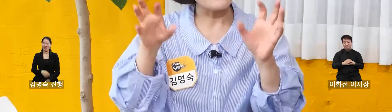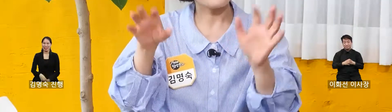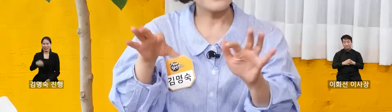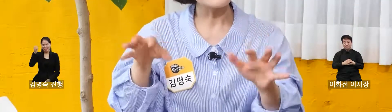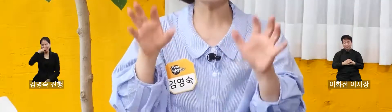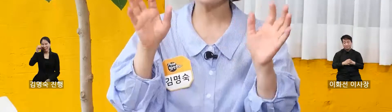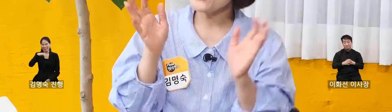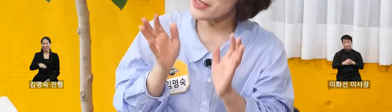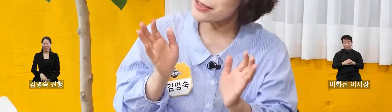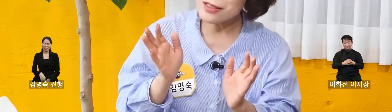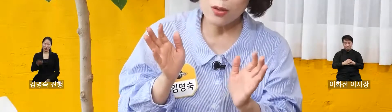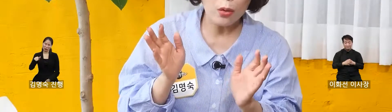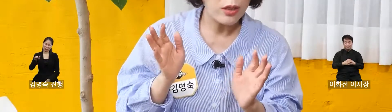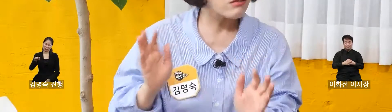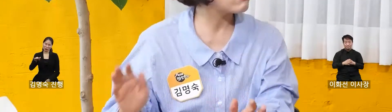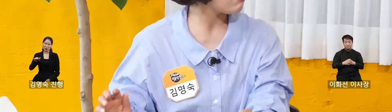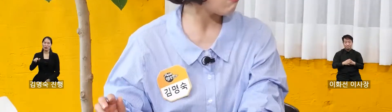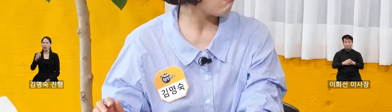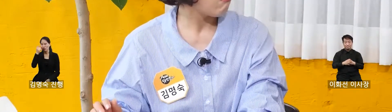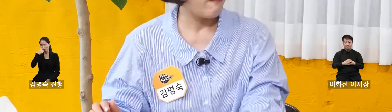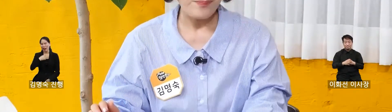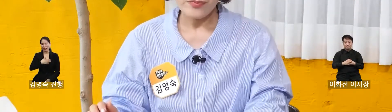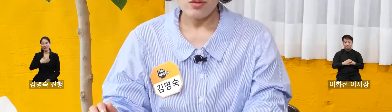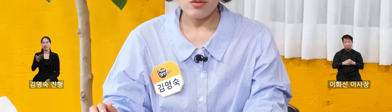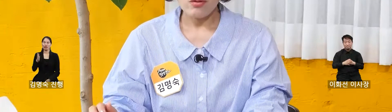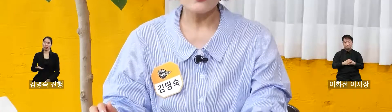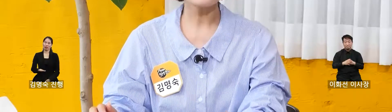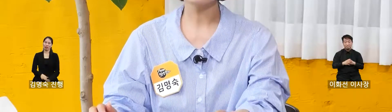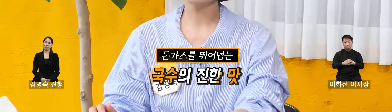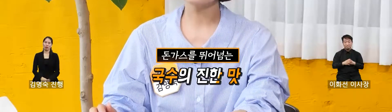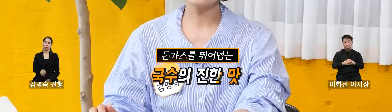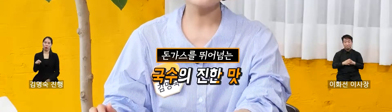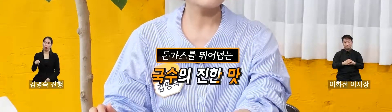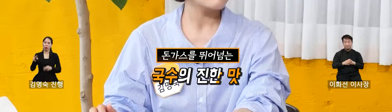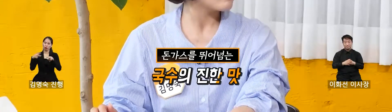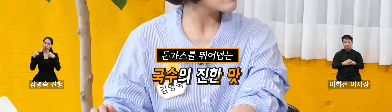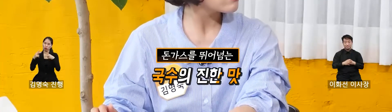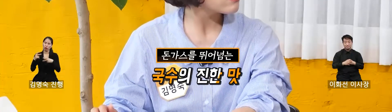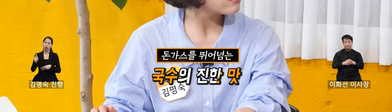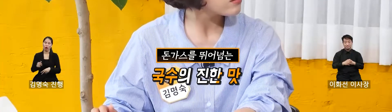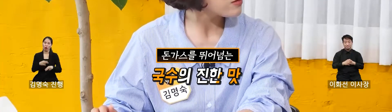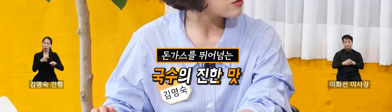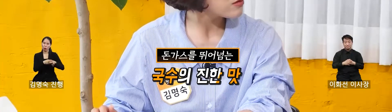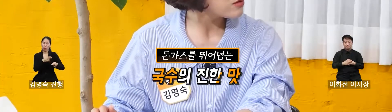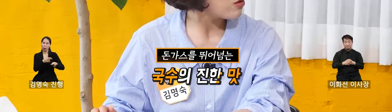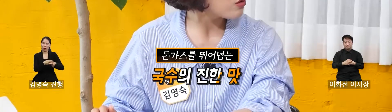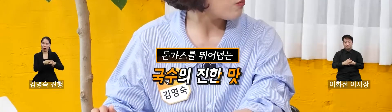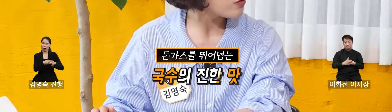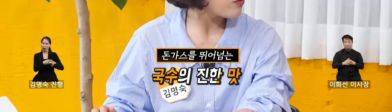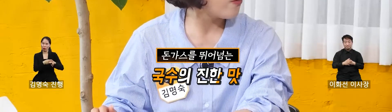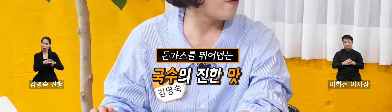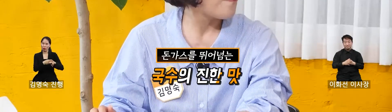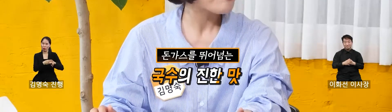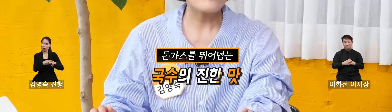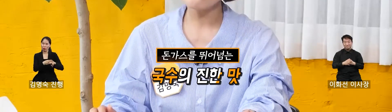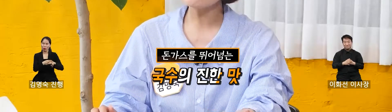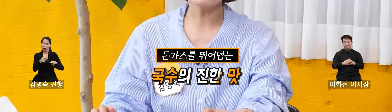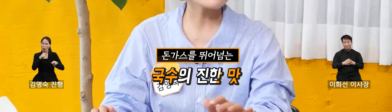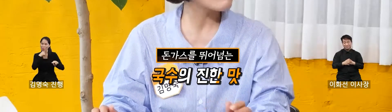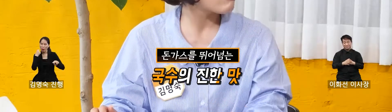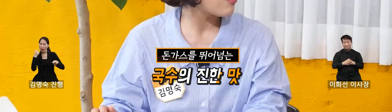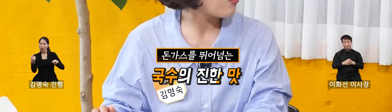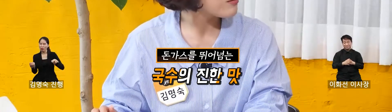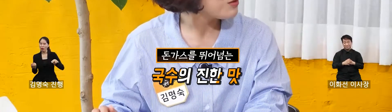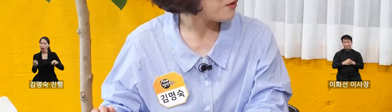그냥 네, 그 정도겠거니 했는데 여기 이거 돈가스를 뛰어넘어서